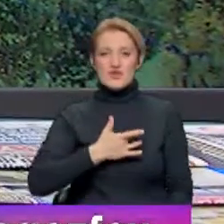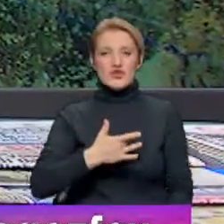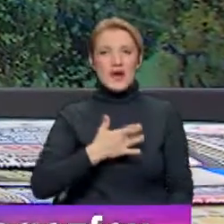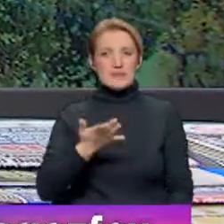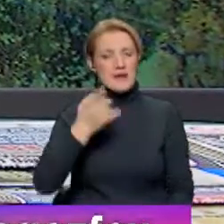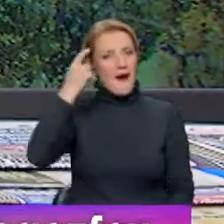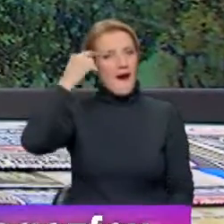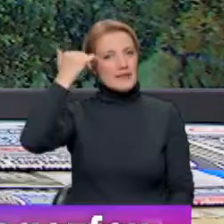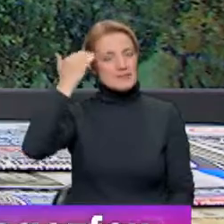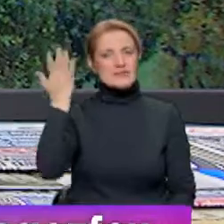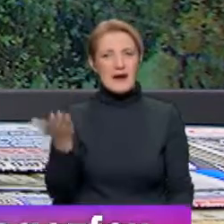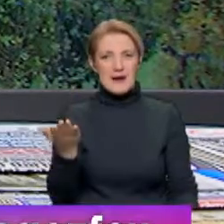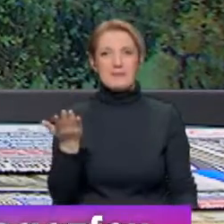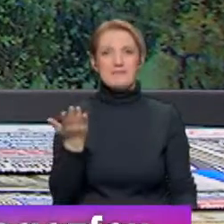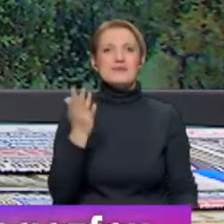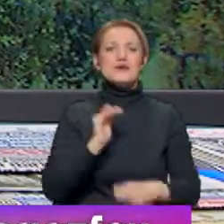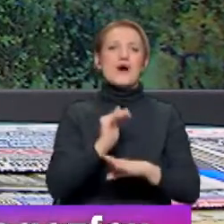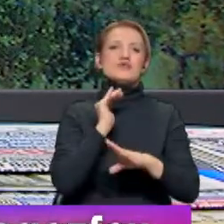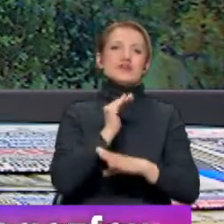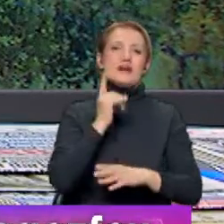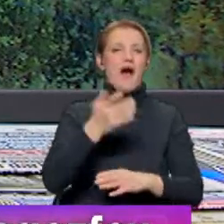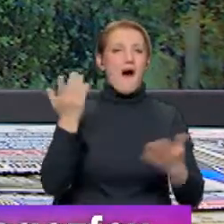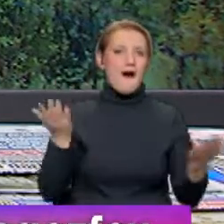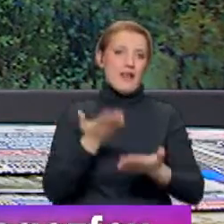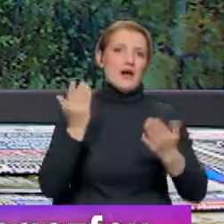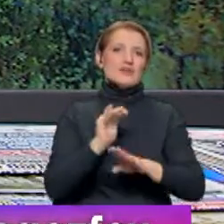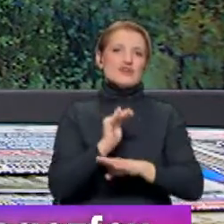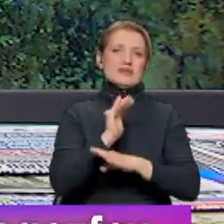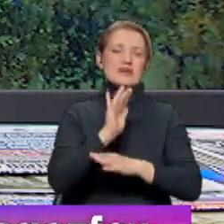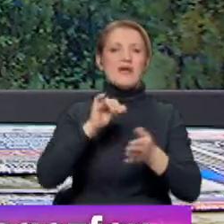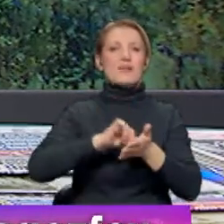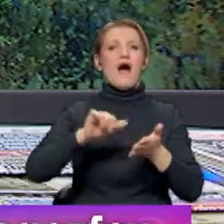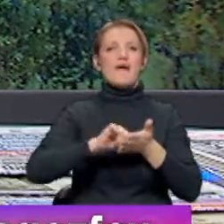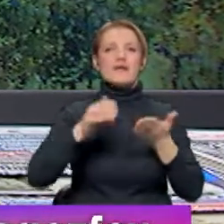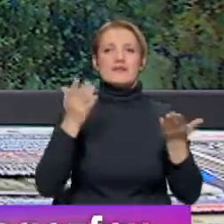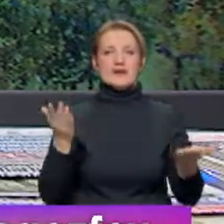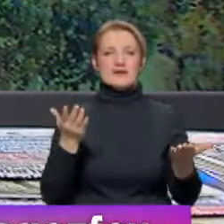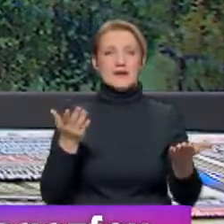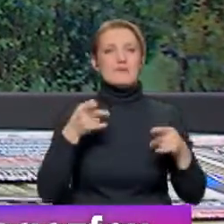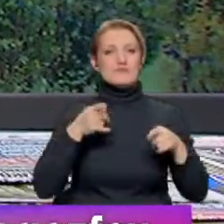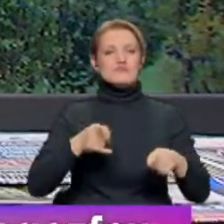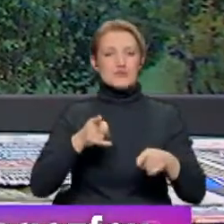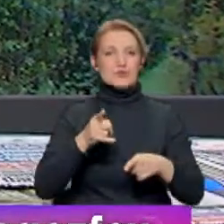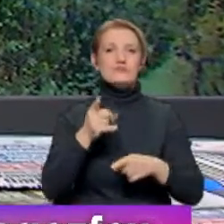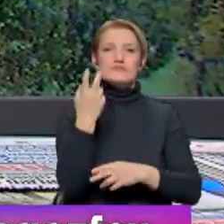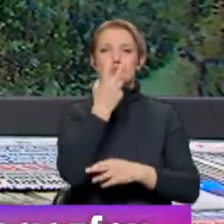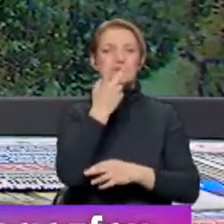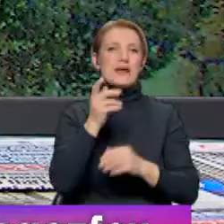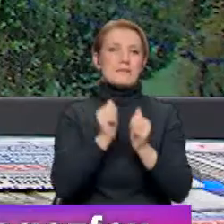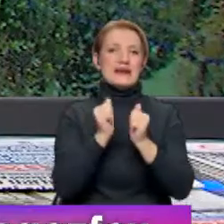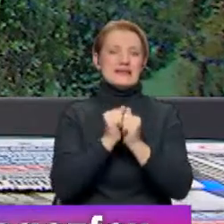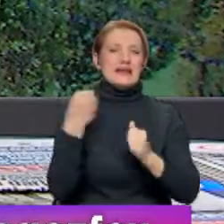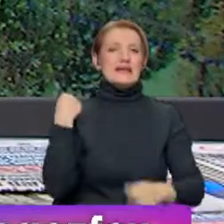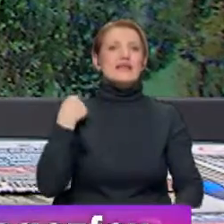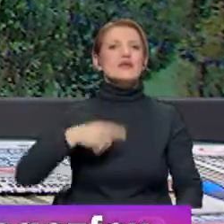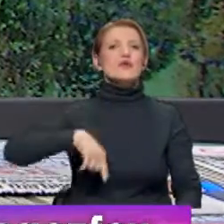vicdanımızda, aklımızda, zihnimizde yaşadığı ve hala yaşadığı tarihtir. Ve bu kliple birlikte yeni günün